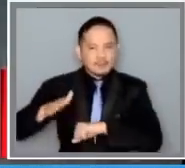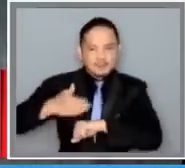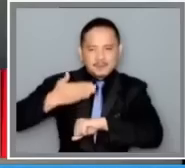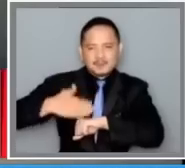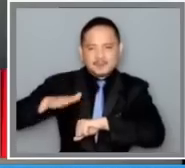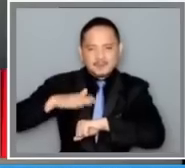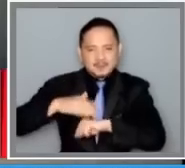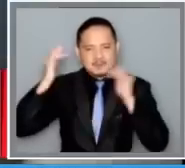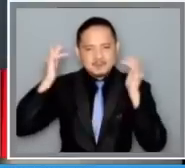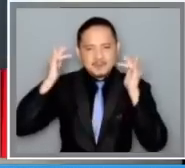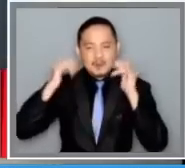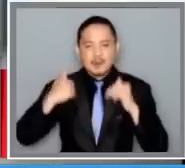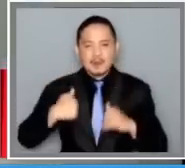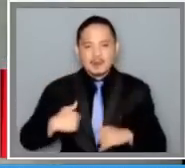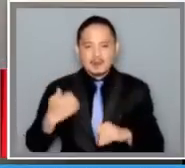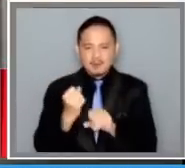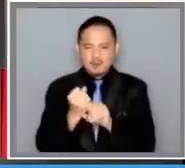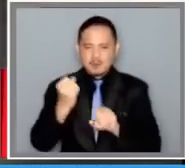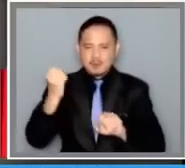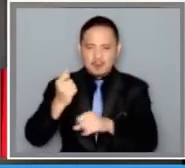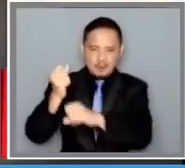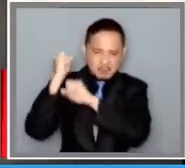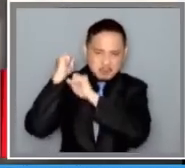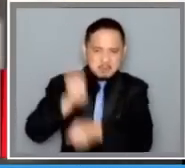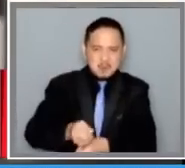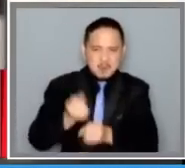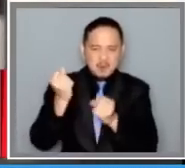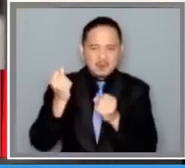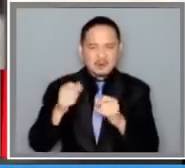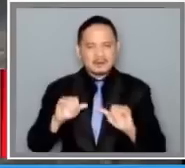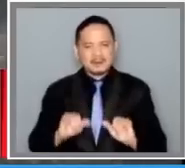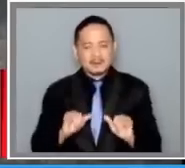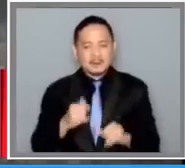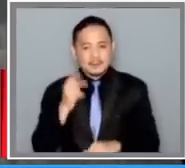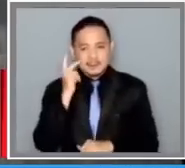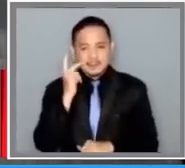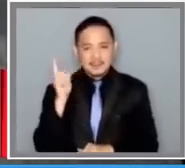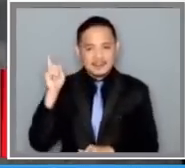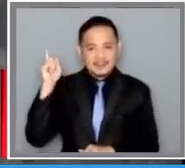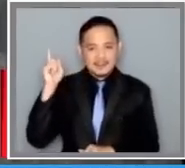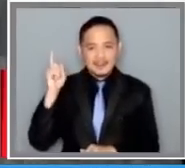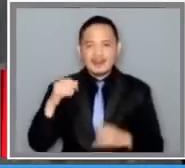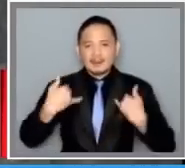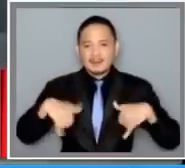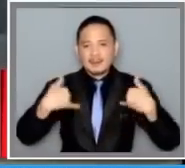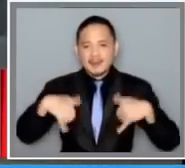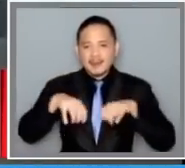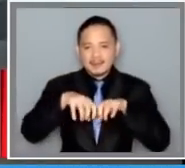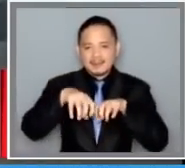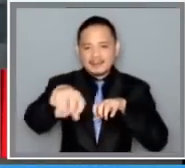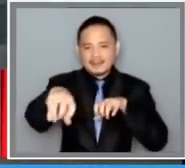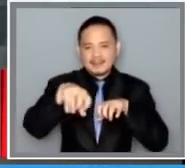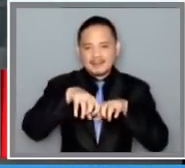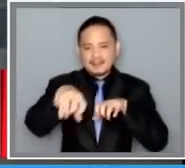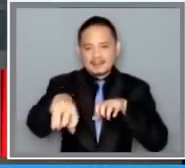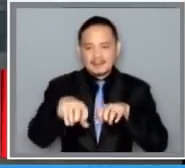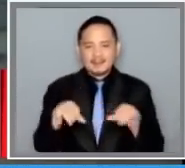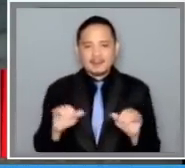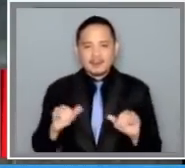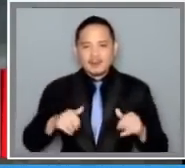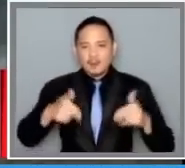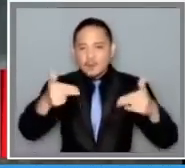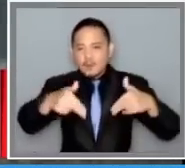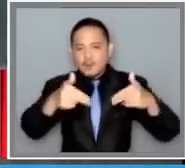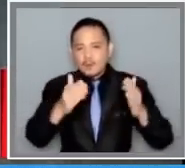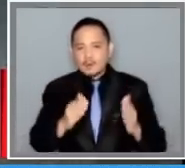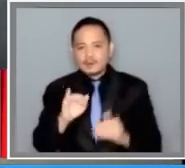isang sledgehammer. Oh! Sa isang scene, nakikipaglaro siya ng chess. Kakolab ni JK ang American rapper na si Jack